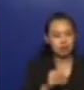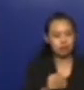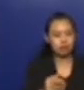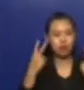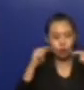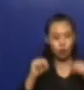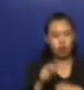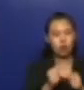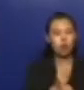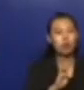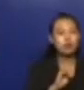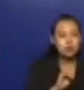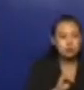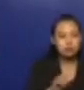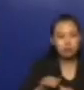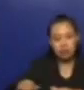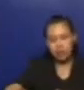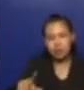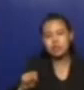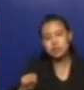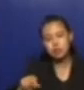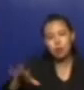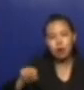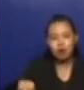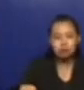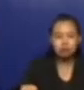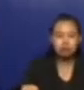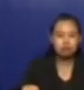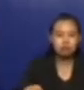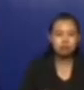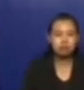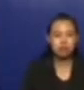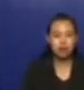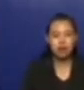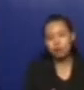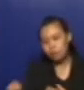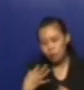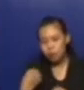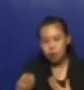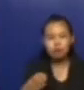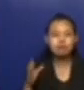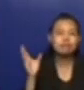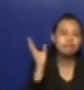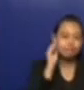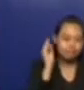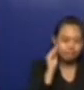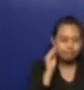20 10กว่าฟังเขาบอกเขาให้ชัดเจน